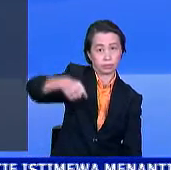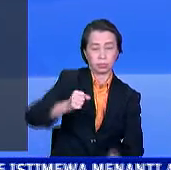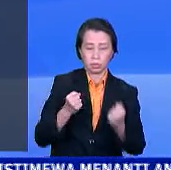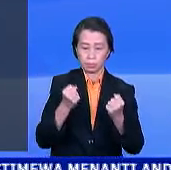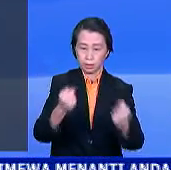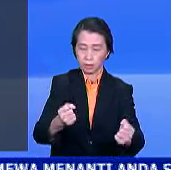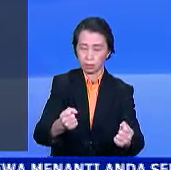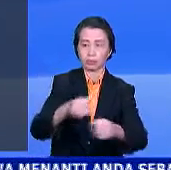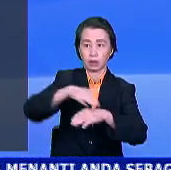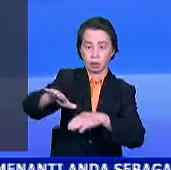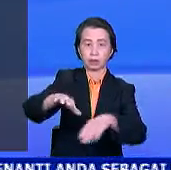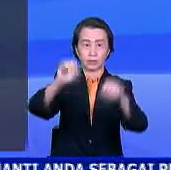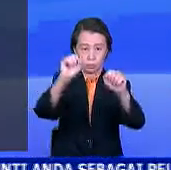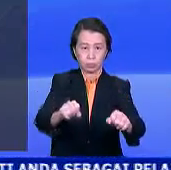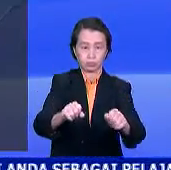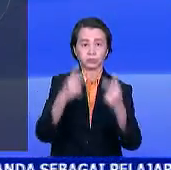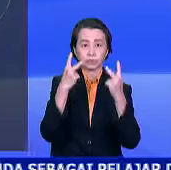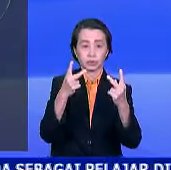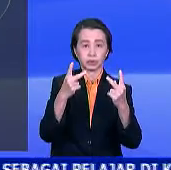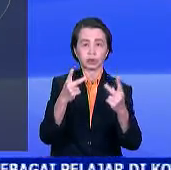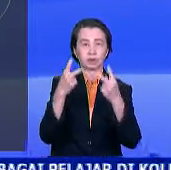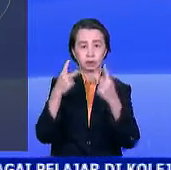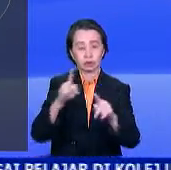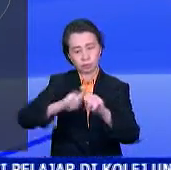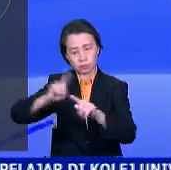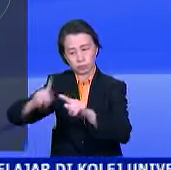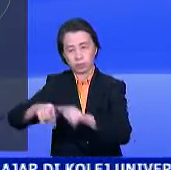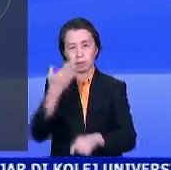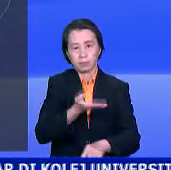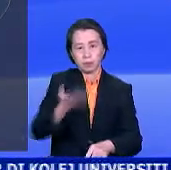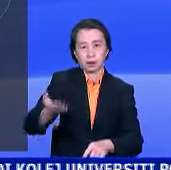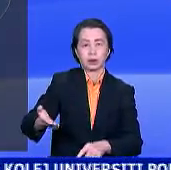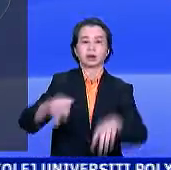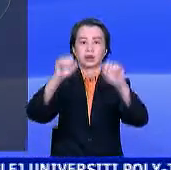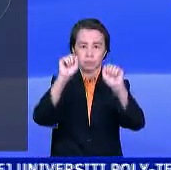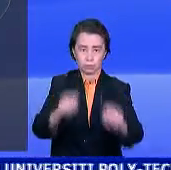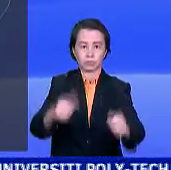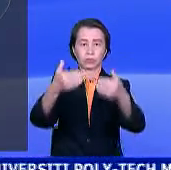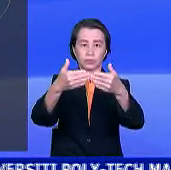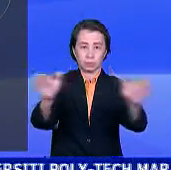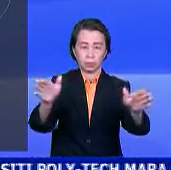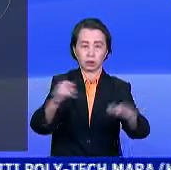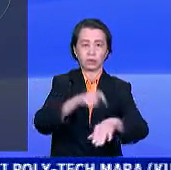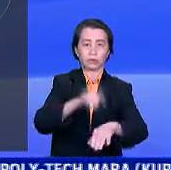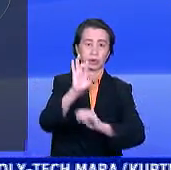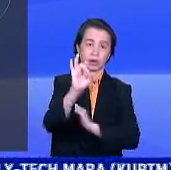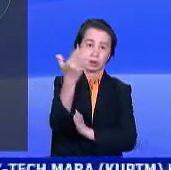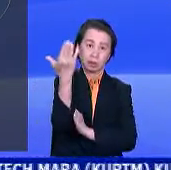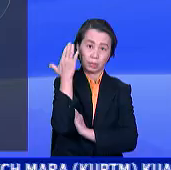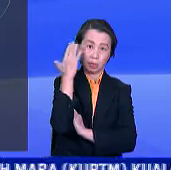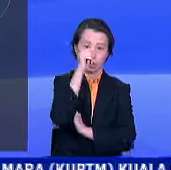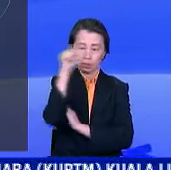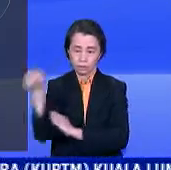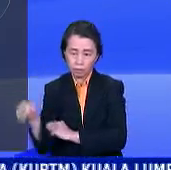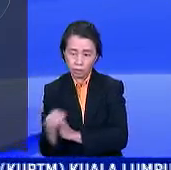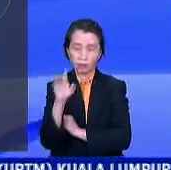atau penghantaran dibenarkan. Kedai runcit, kedai serbaneka, kedai barangan keperluan harian dibenarkan beroperasi antara 8 pagi hingga